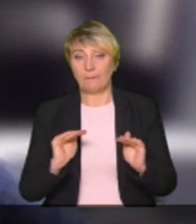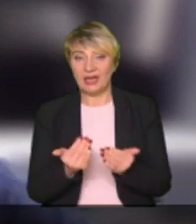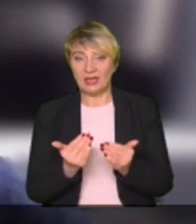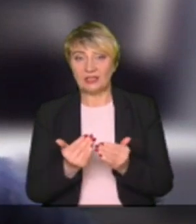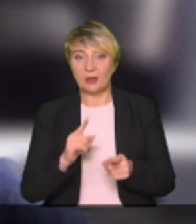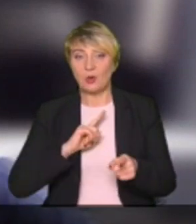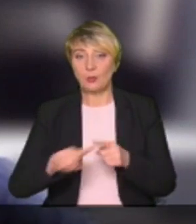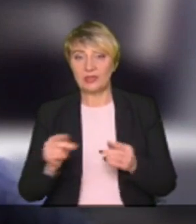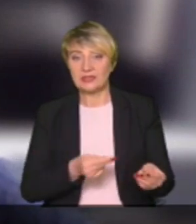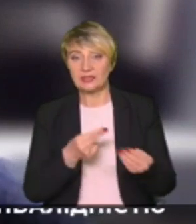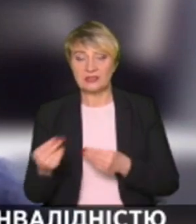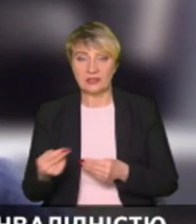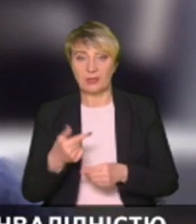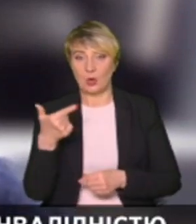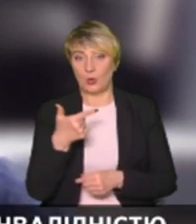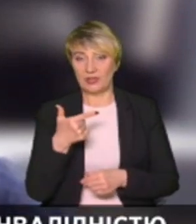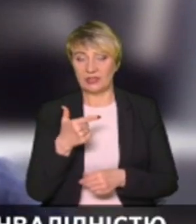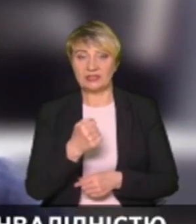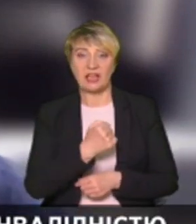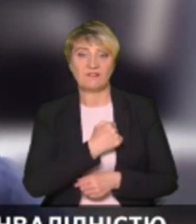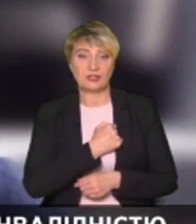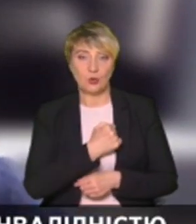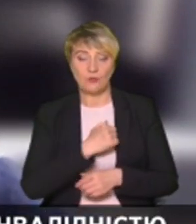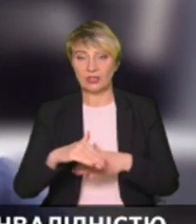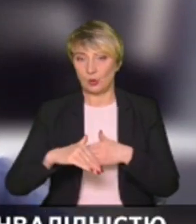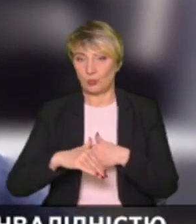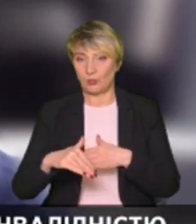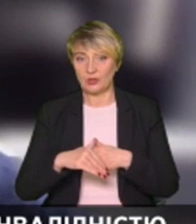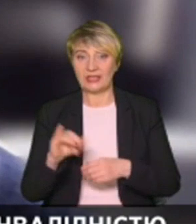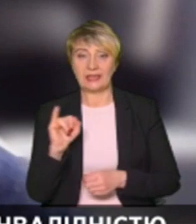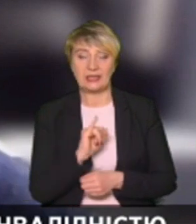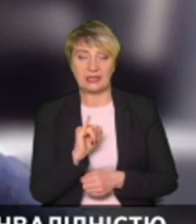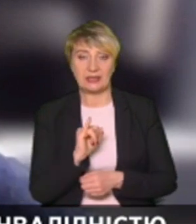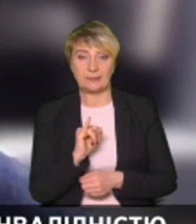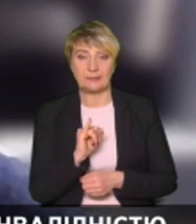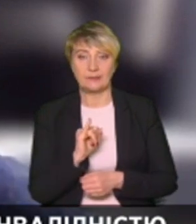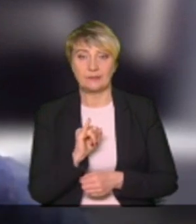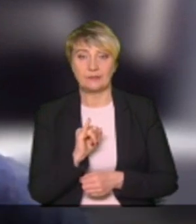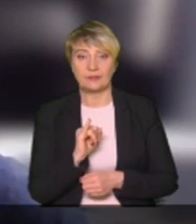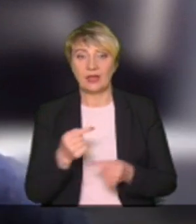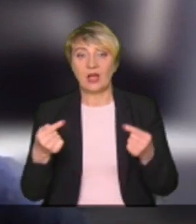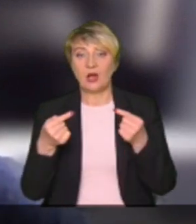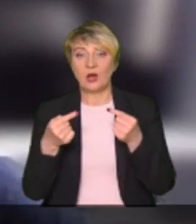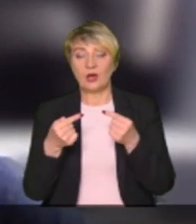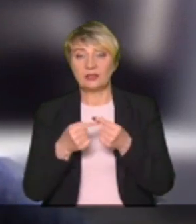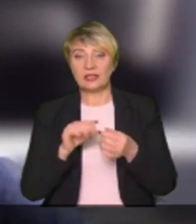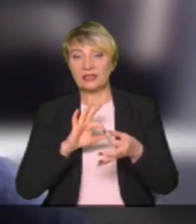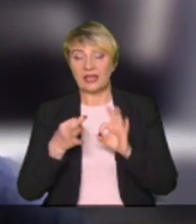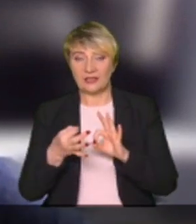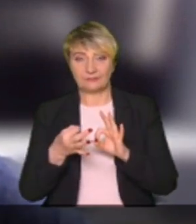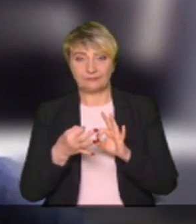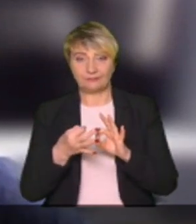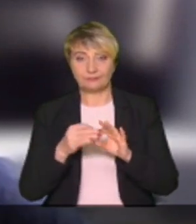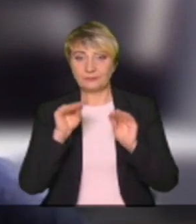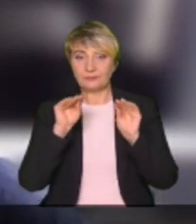надання гуманітарної військової допомоги. І, ну, виходячи з того, що конкретного тексту угоди ми не бачили, хоча